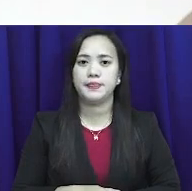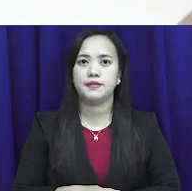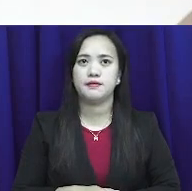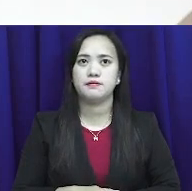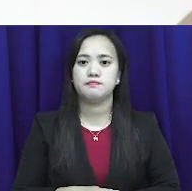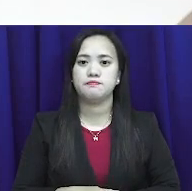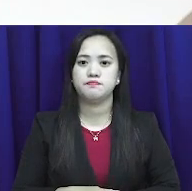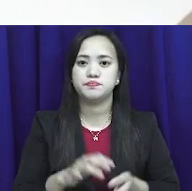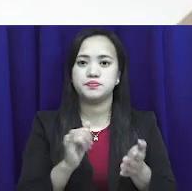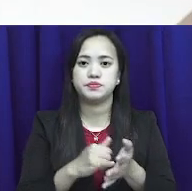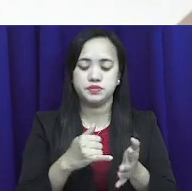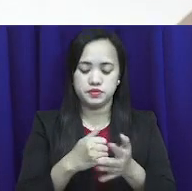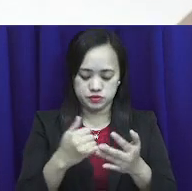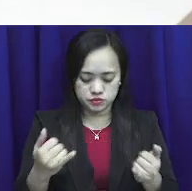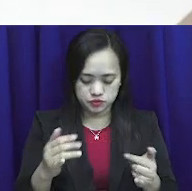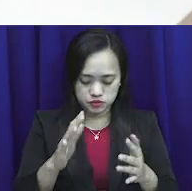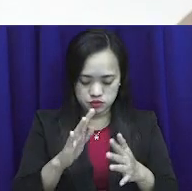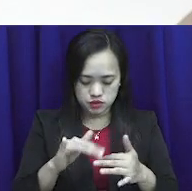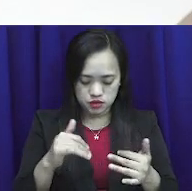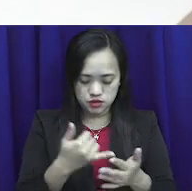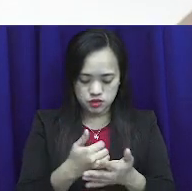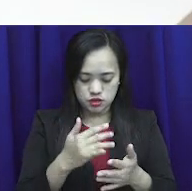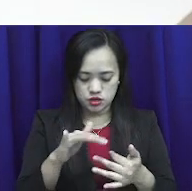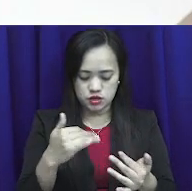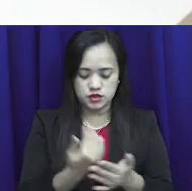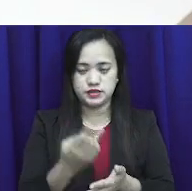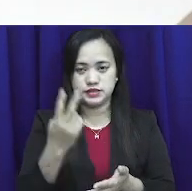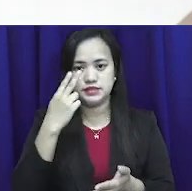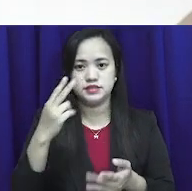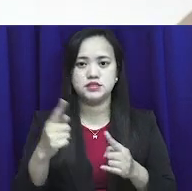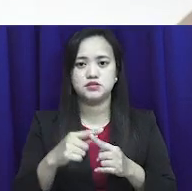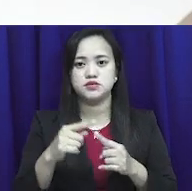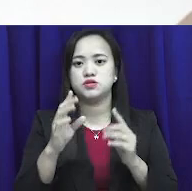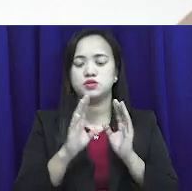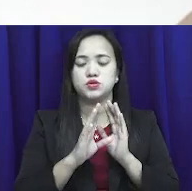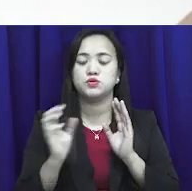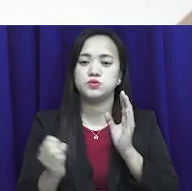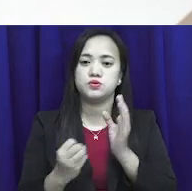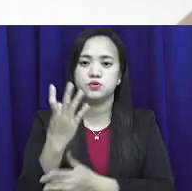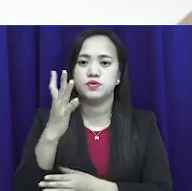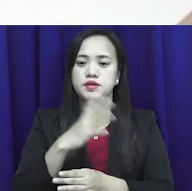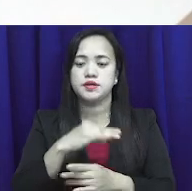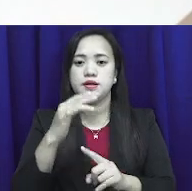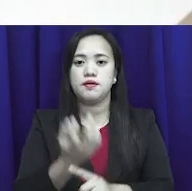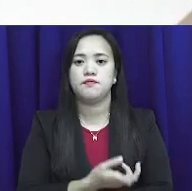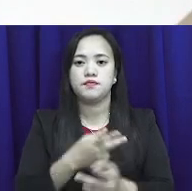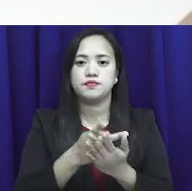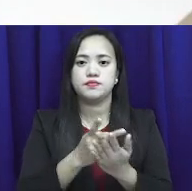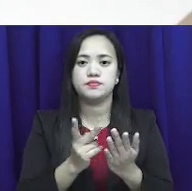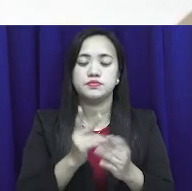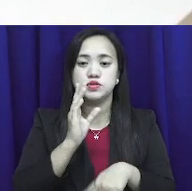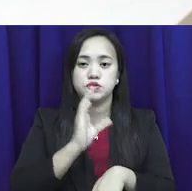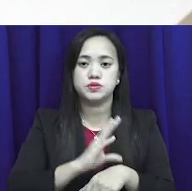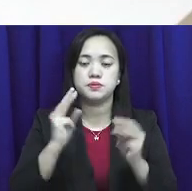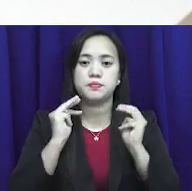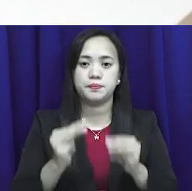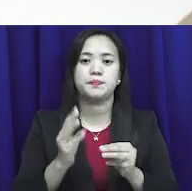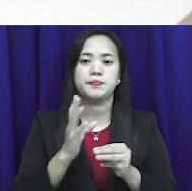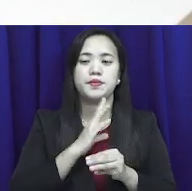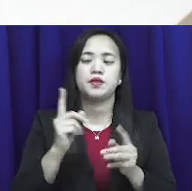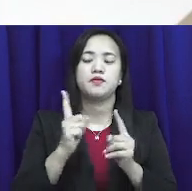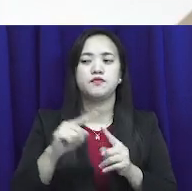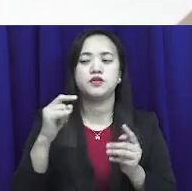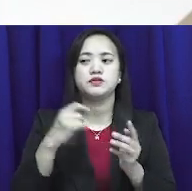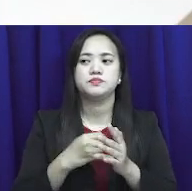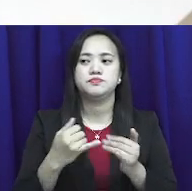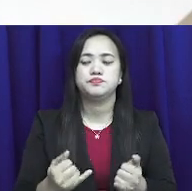dapat po tayong patuloy na lumago is spiritually bawat miyembro ng pamilya and specifically for this episode para po